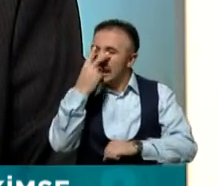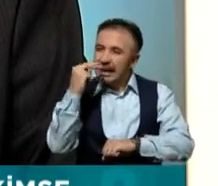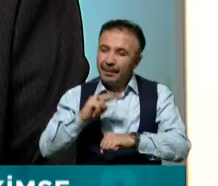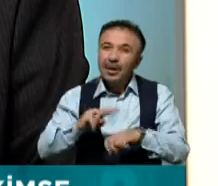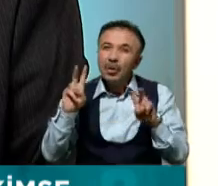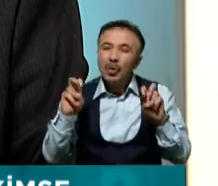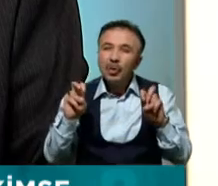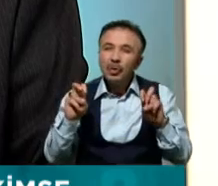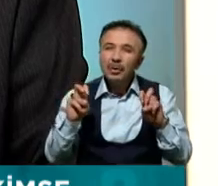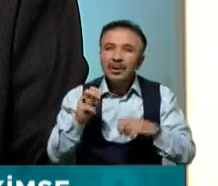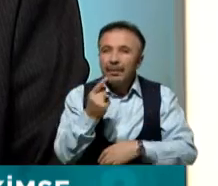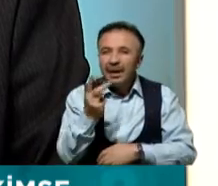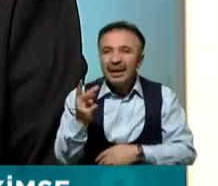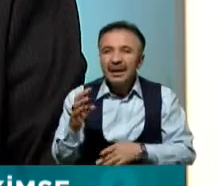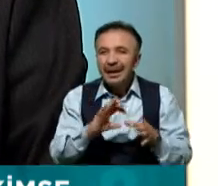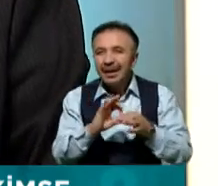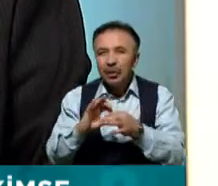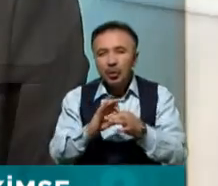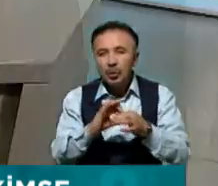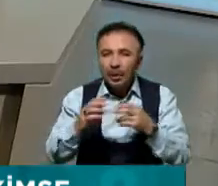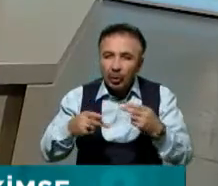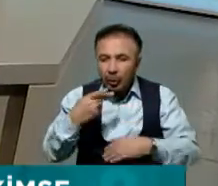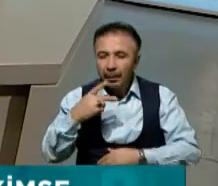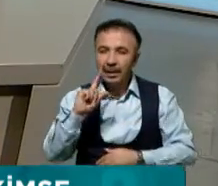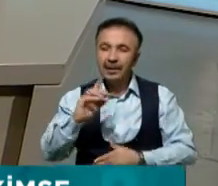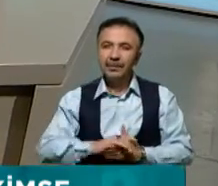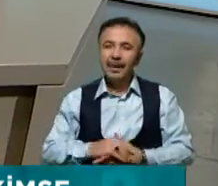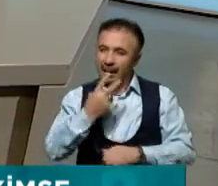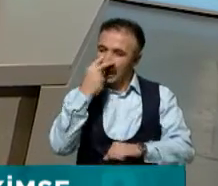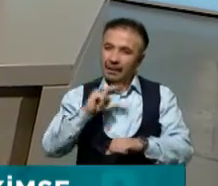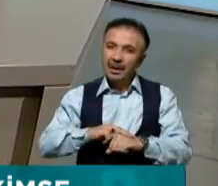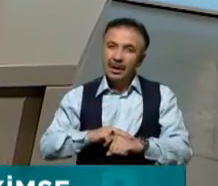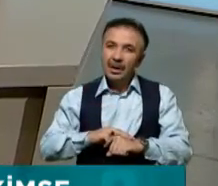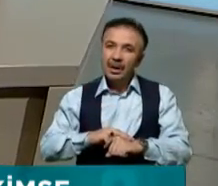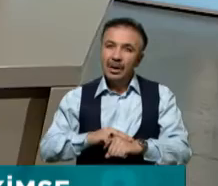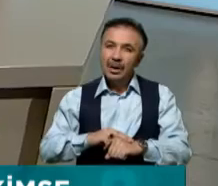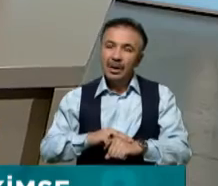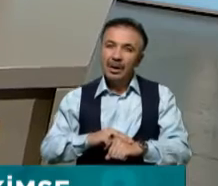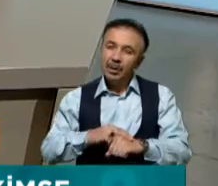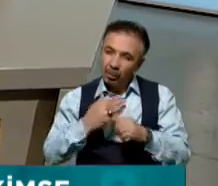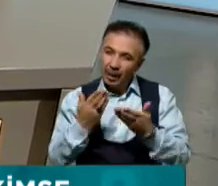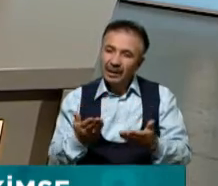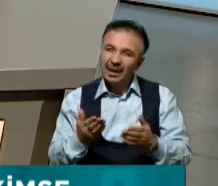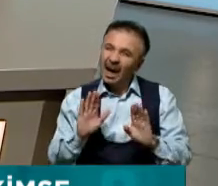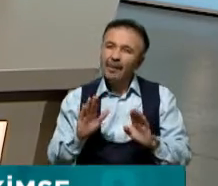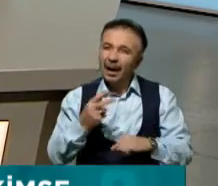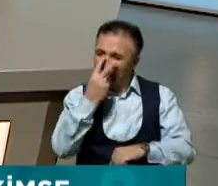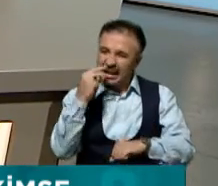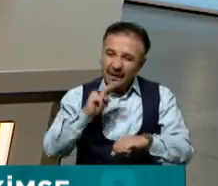verirsen bir cümle söylemek istiyorum. Buyurun yani hocam. Yemin mubahtır ama gerek var mı? Yeminden uzak durmak